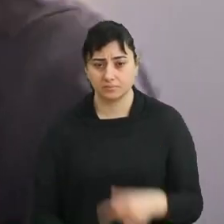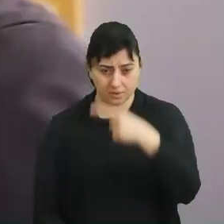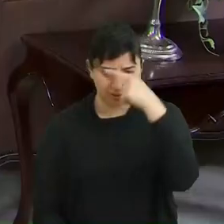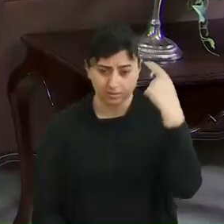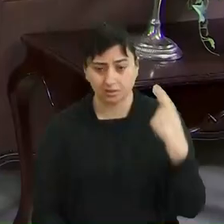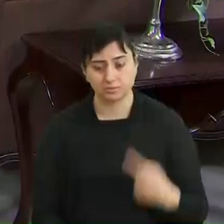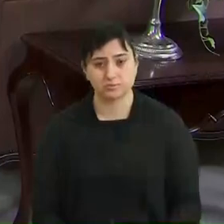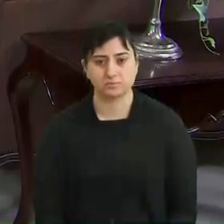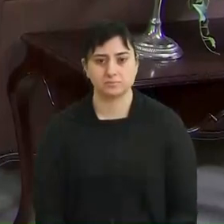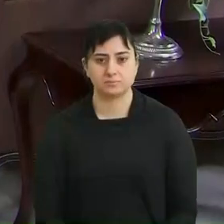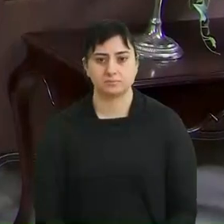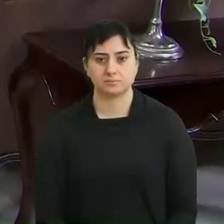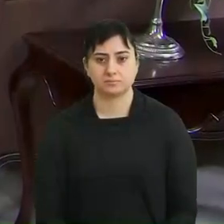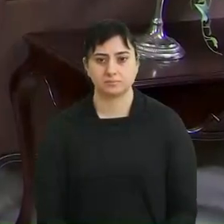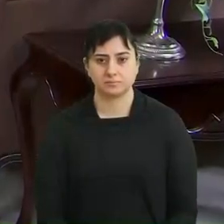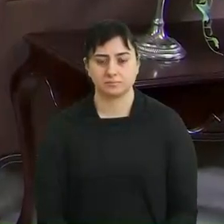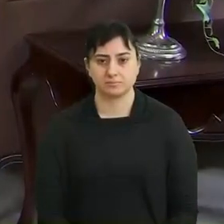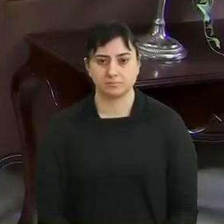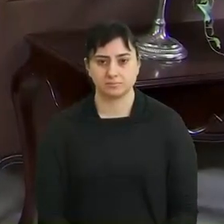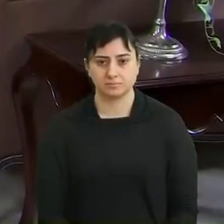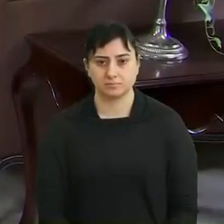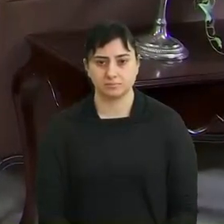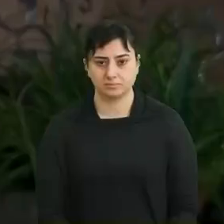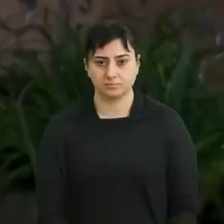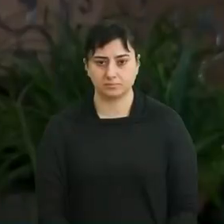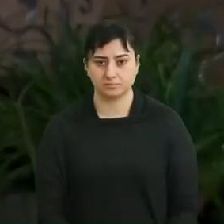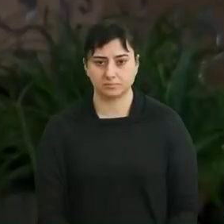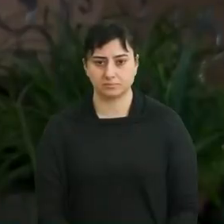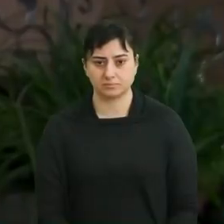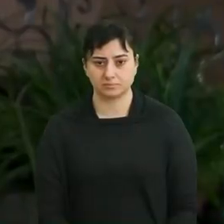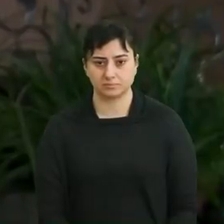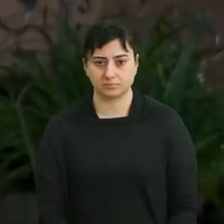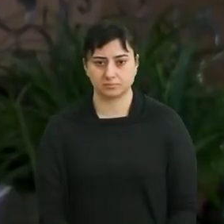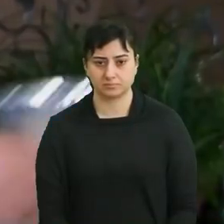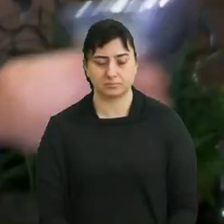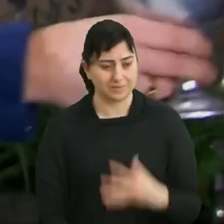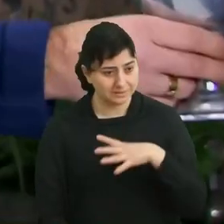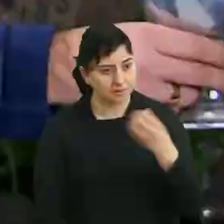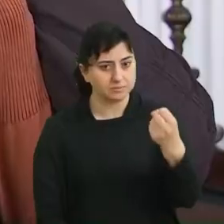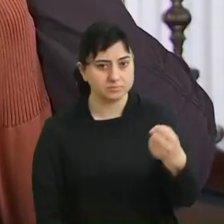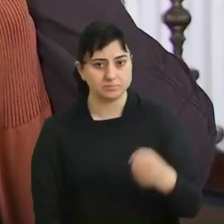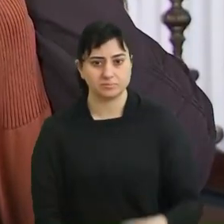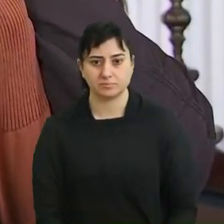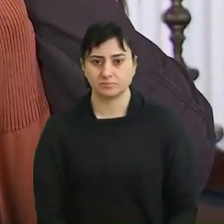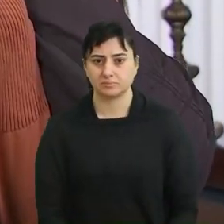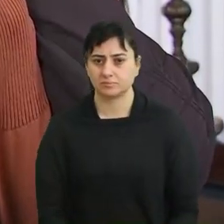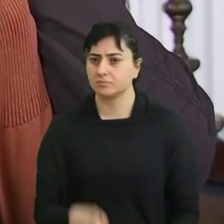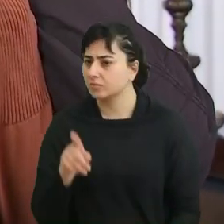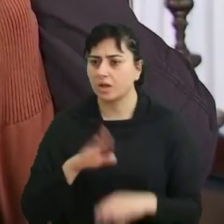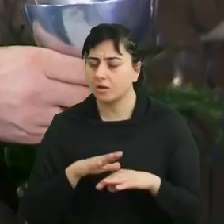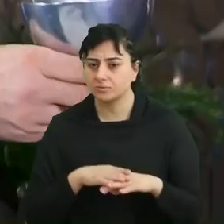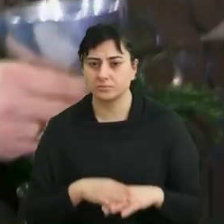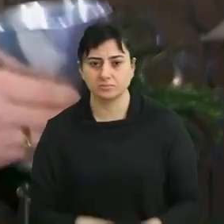kader... Yaşlı gözlerle Biricik'in boynuna sarıldı. Biricik. Al. Kupayı uzattı. O ne